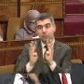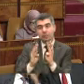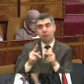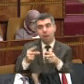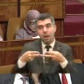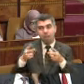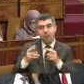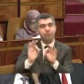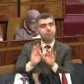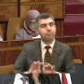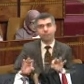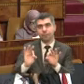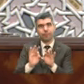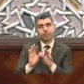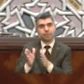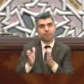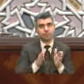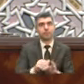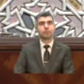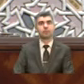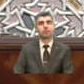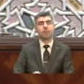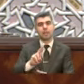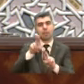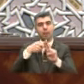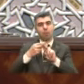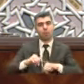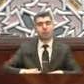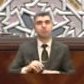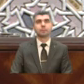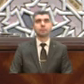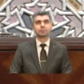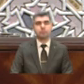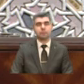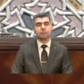بعد؟ شكراً. كلمة للسيد الوزير الجواب، تفضلوا.